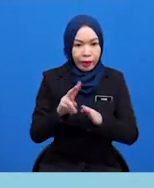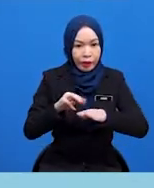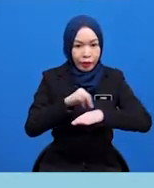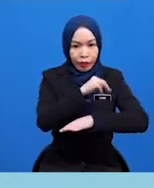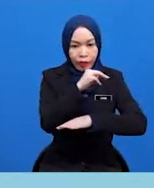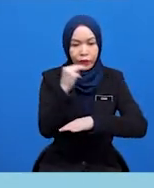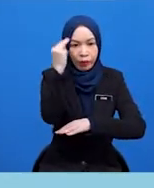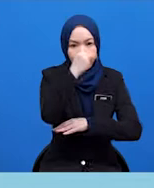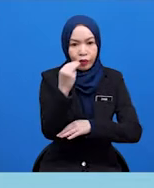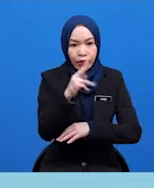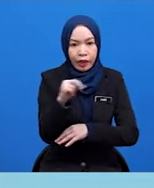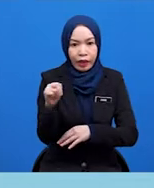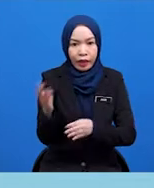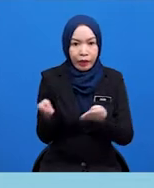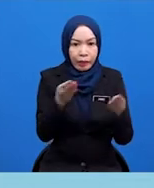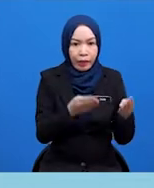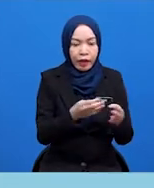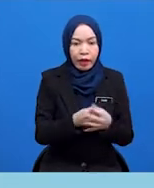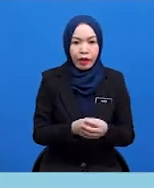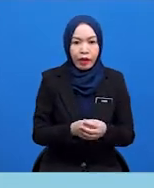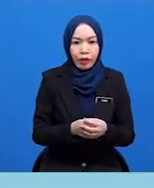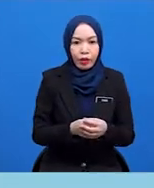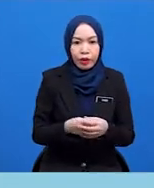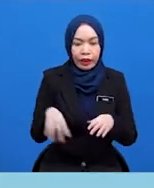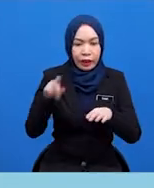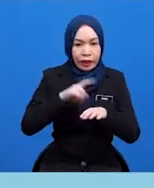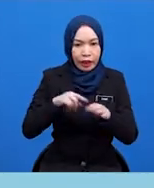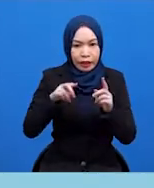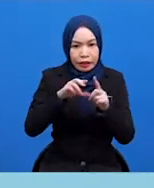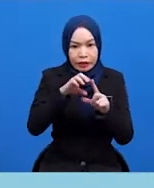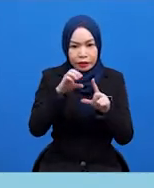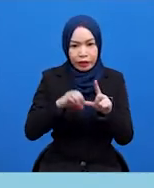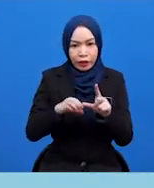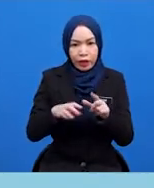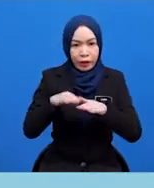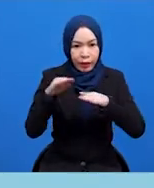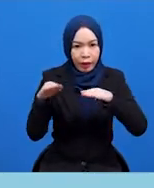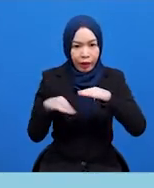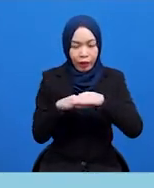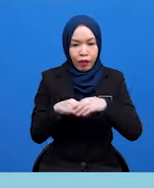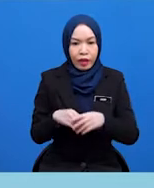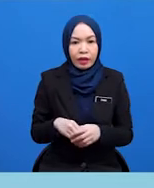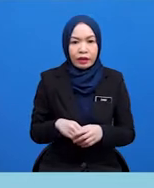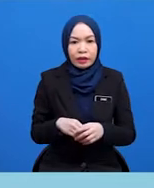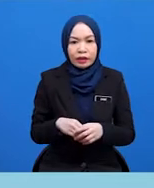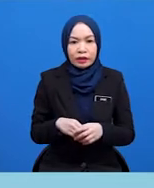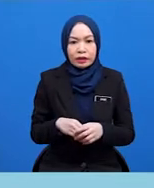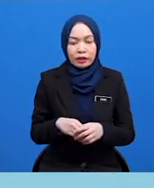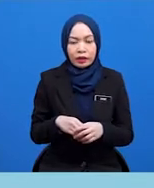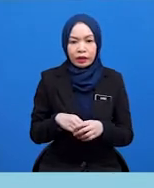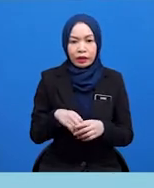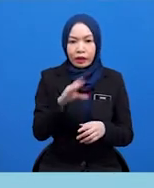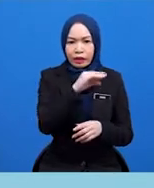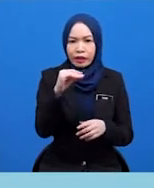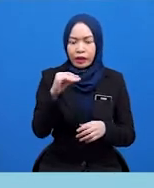membawa regolit dari bahagian atas cerun ke bawah cerun lalu masuk ke dalam sungai yang